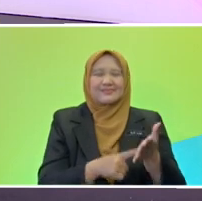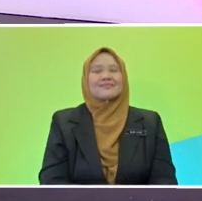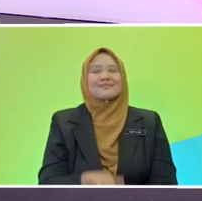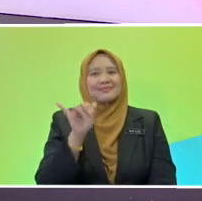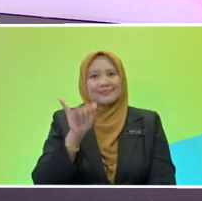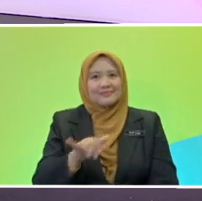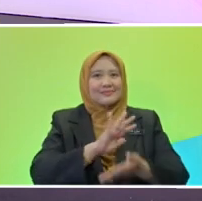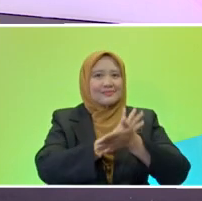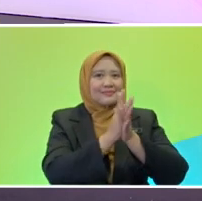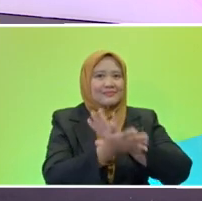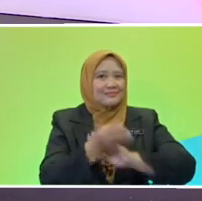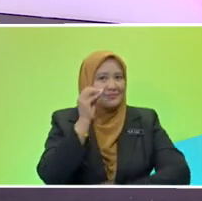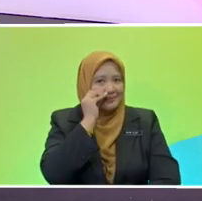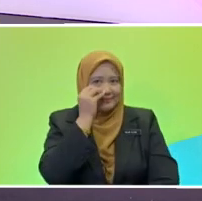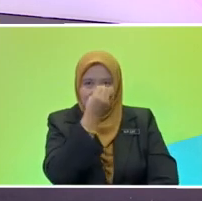jadi